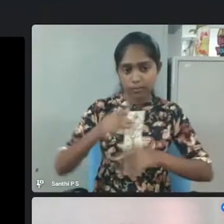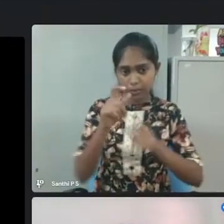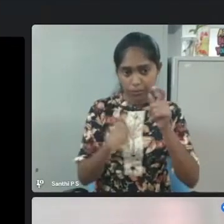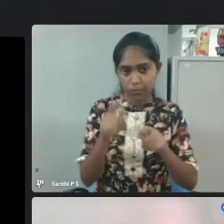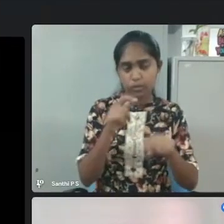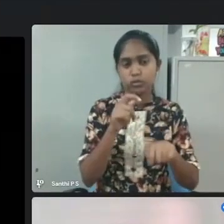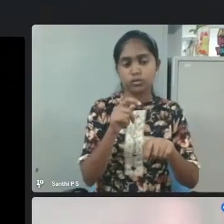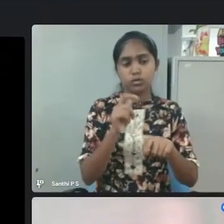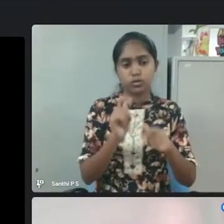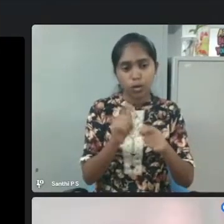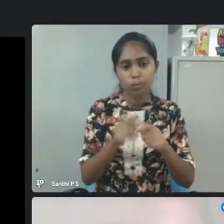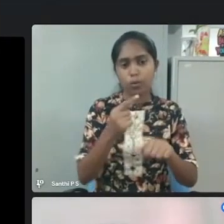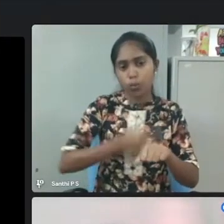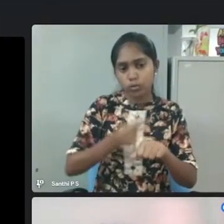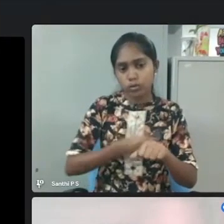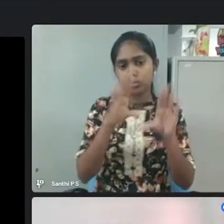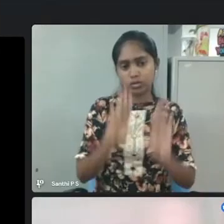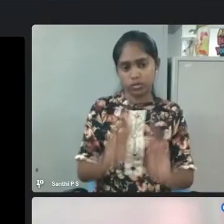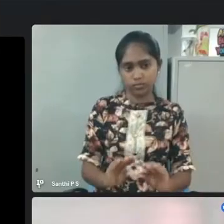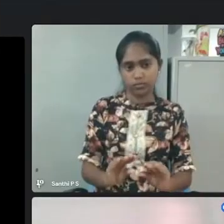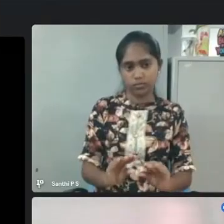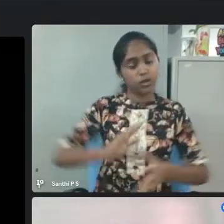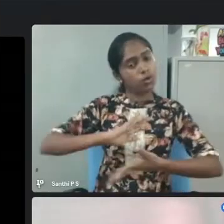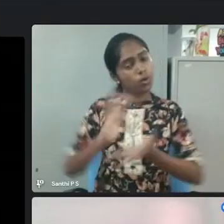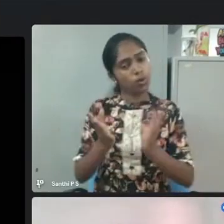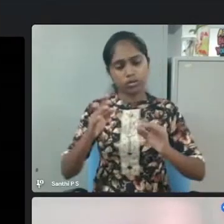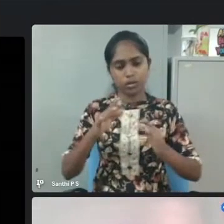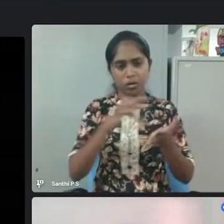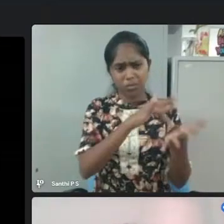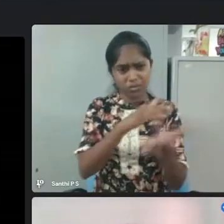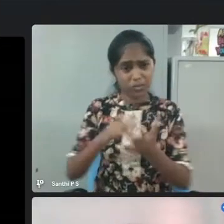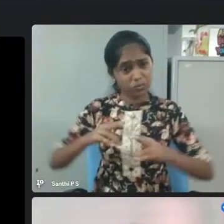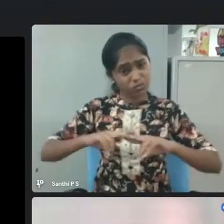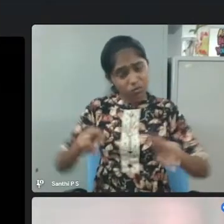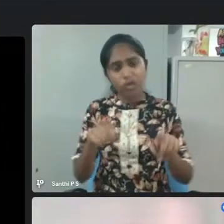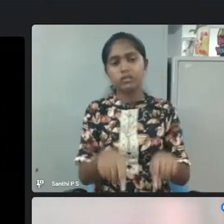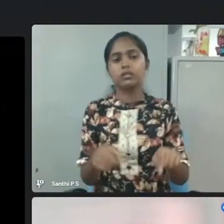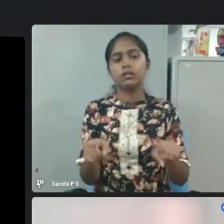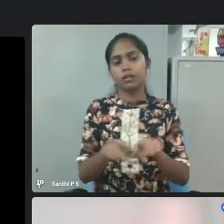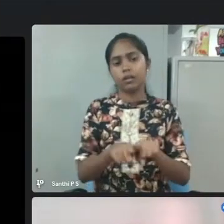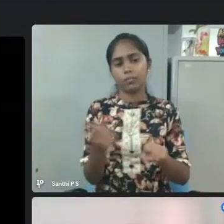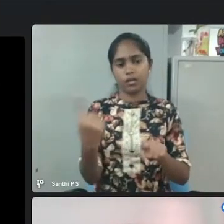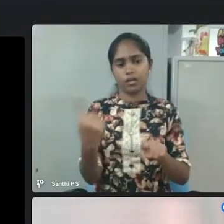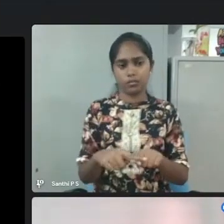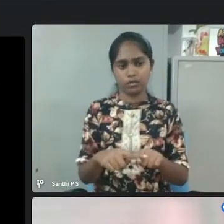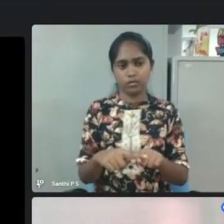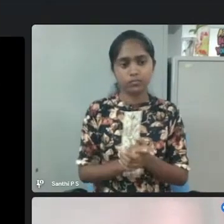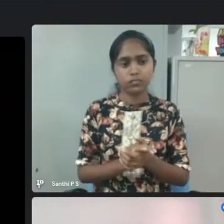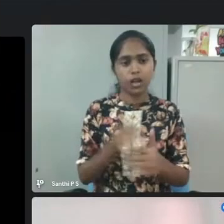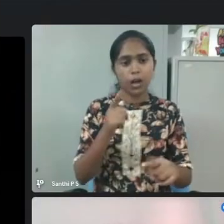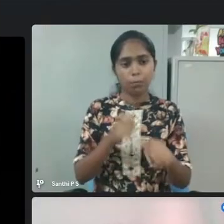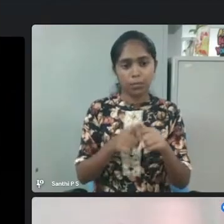സാധ്യതയുണ്ട്. ഇതെല്ലാം ലോകമൊട്ടുക്കുമുള്ള കാര്യങ്ങളാണ്. അതുപോലെ തന്നെ കൂടുതൽ